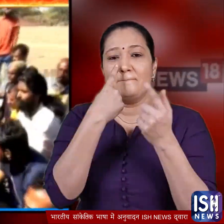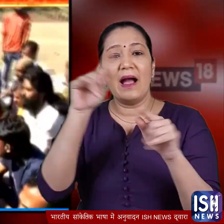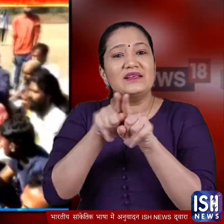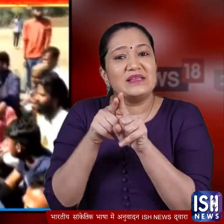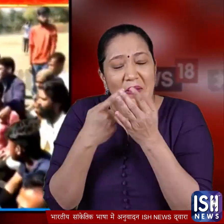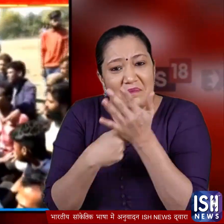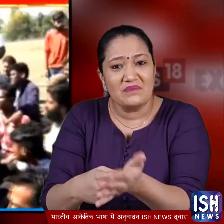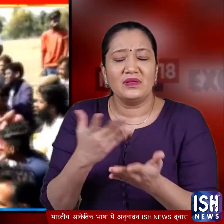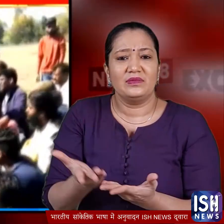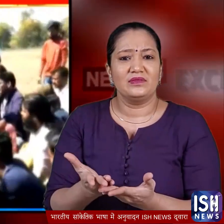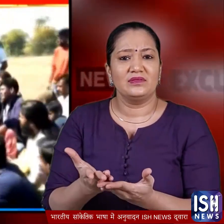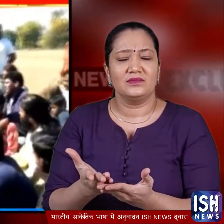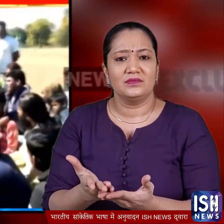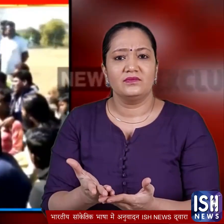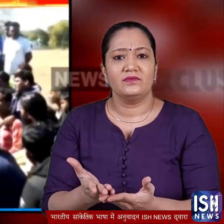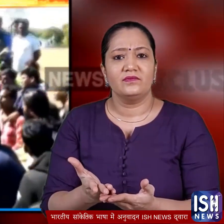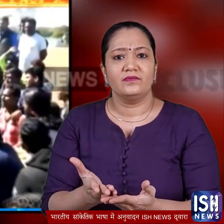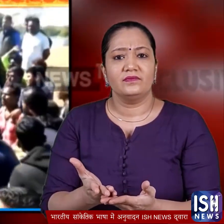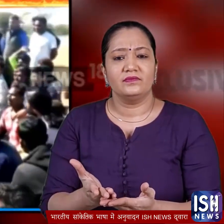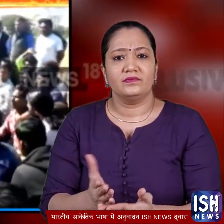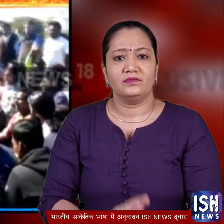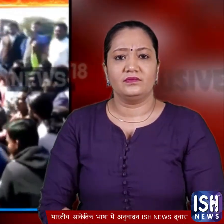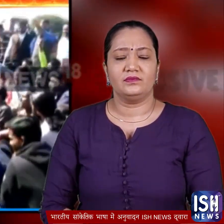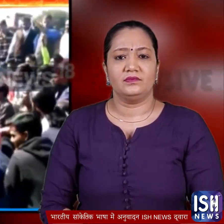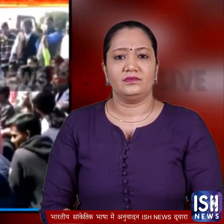में, गौ माता के सम्मान